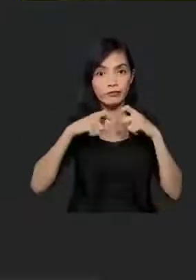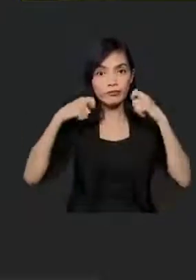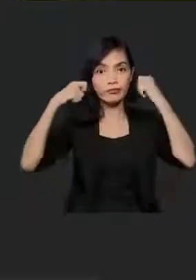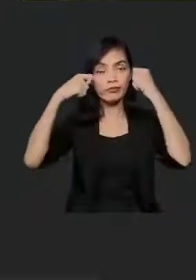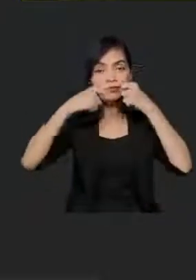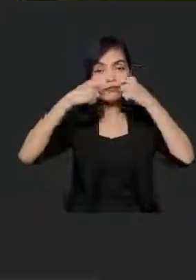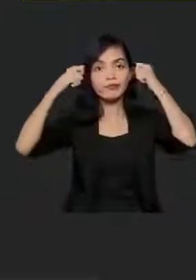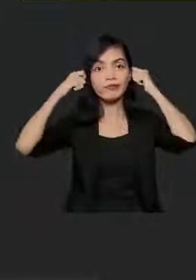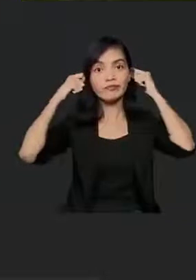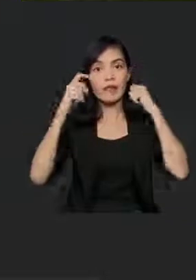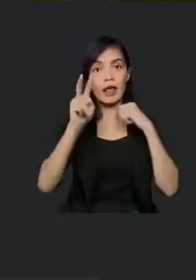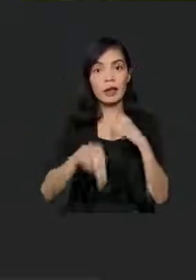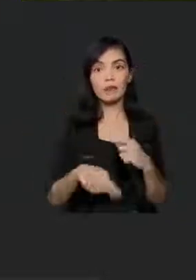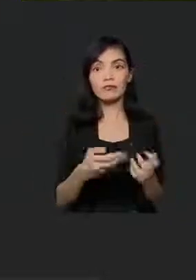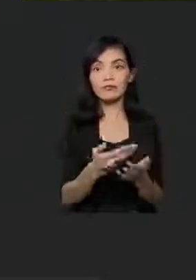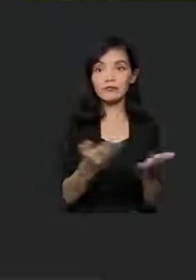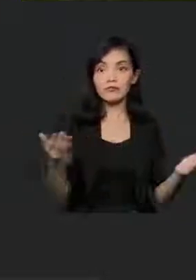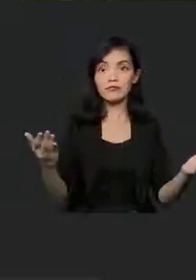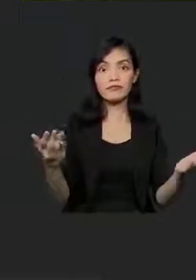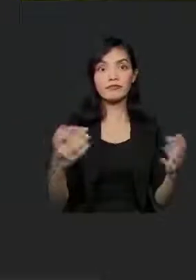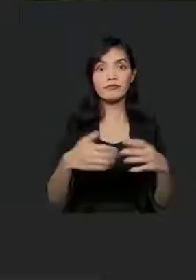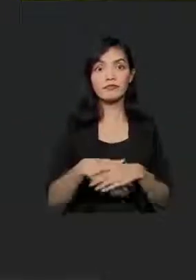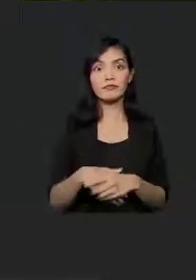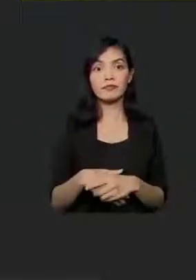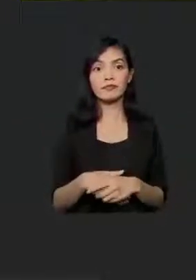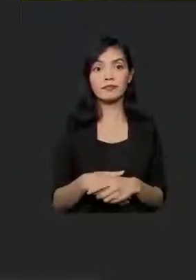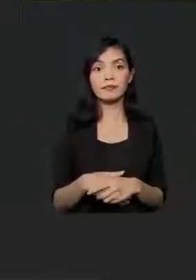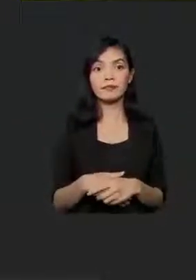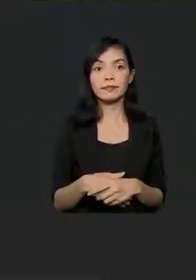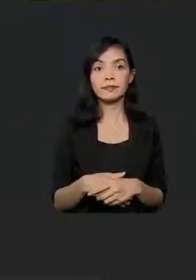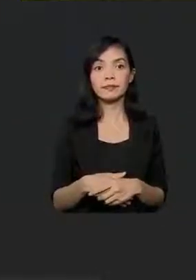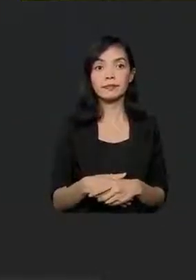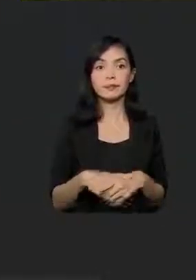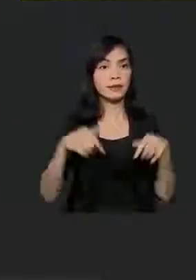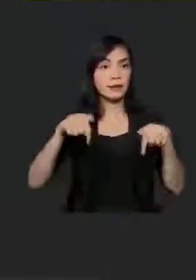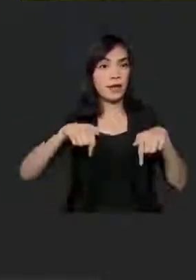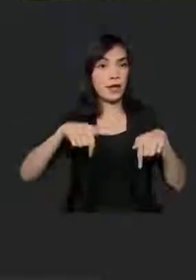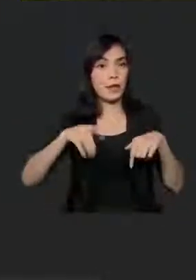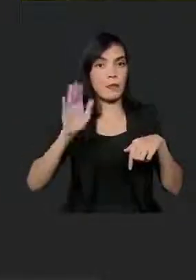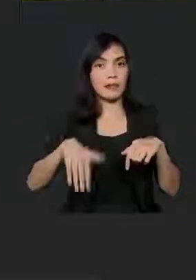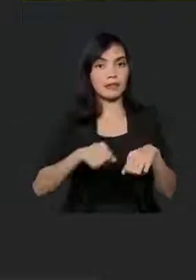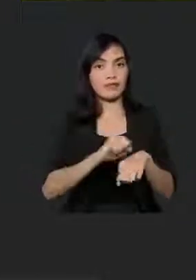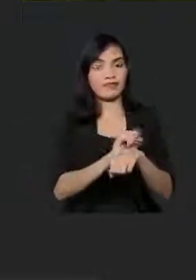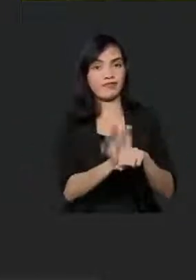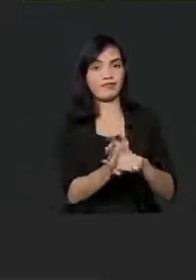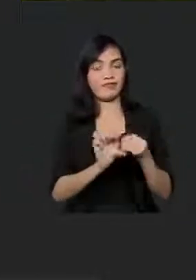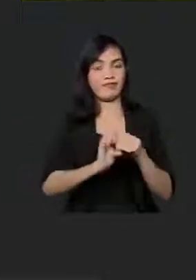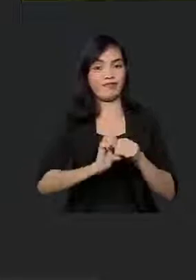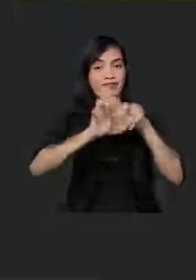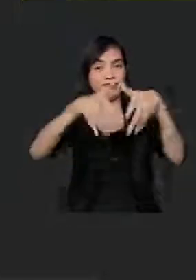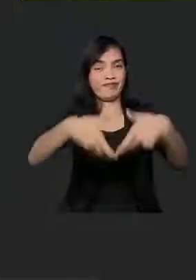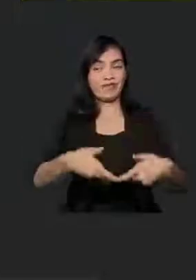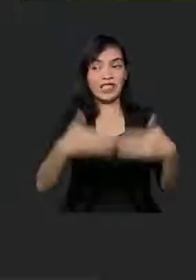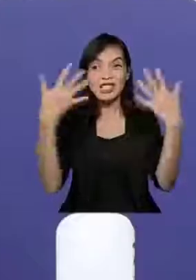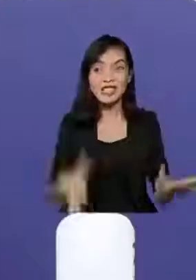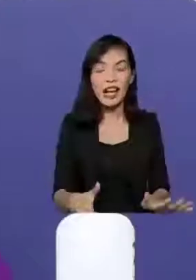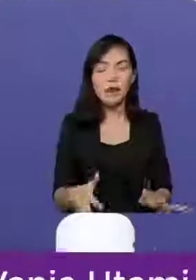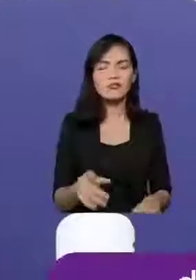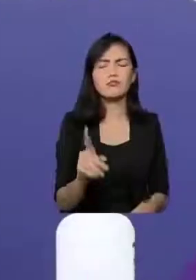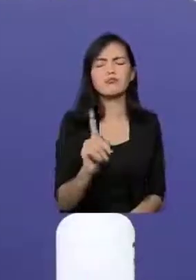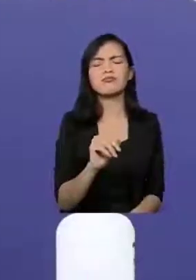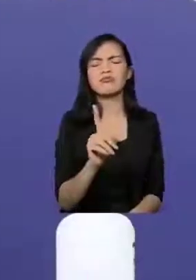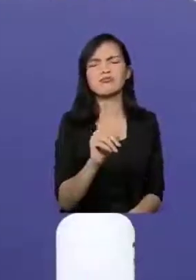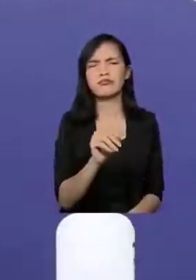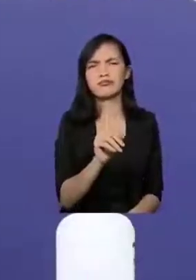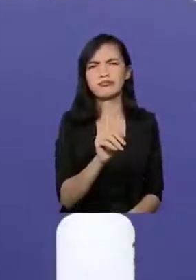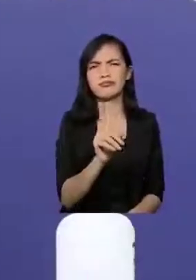lalu untuk teman-teman untuk pemirsa semua kita saat ini sedang menghadapi pandemic dan pandemic ini belum selesai dan